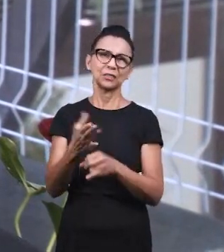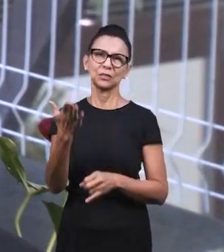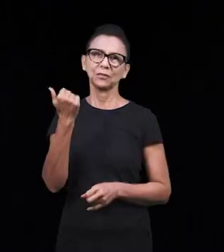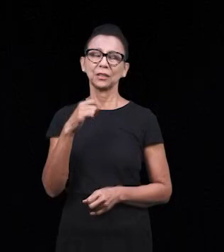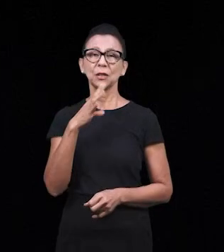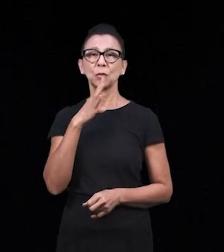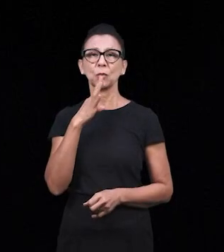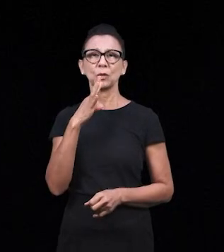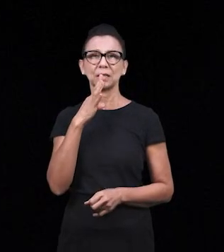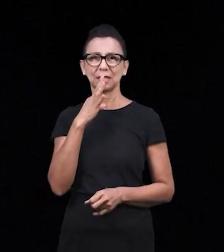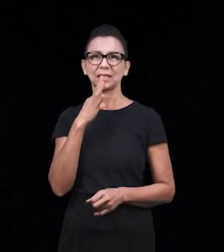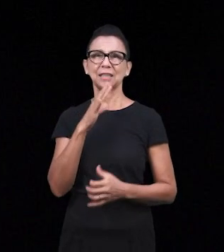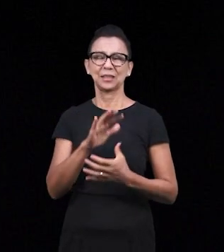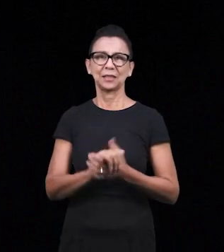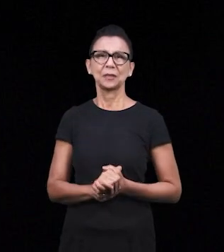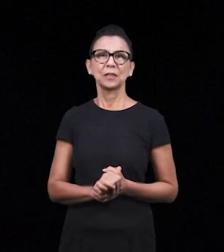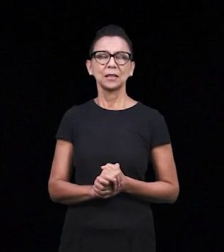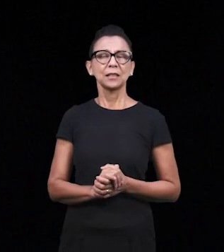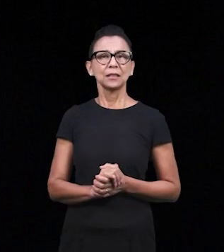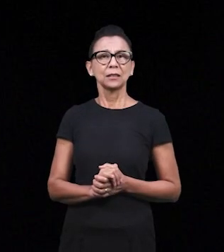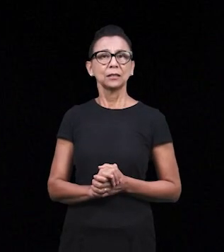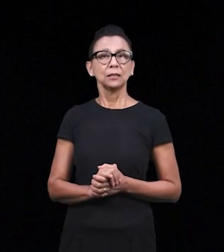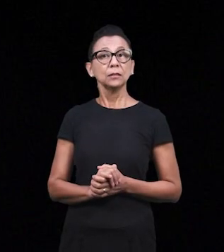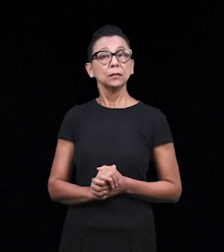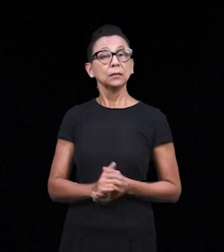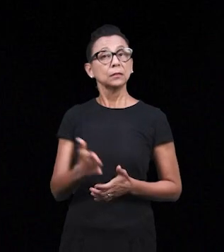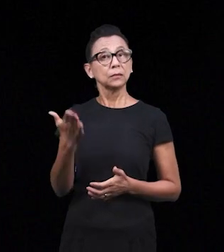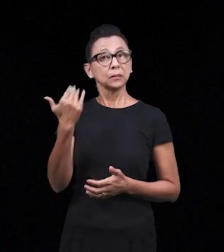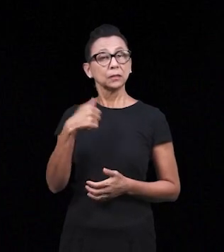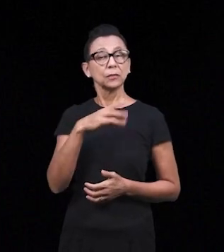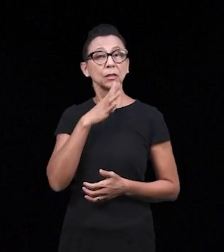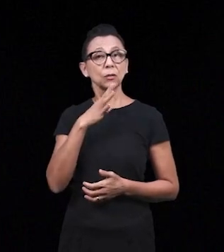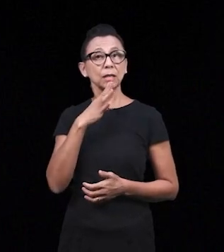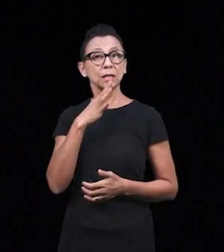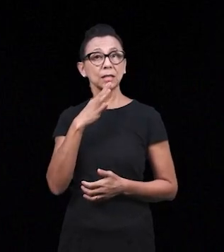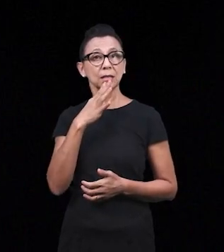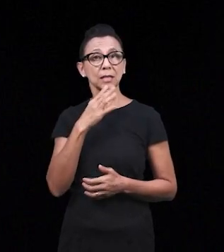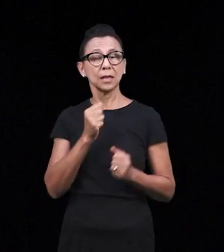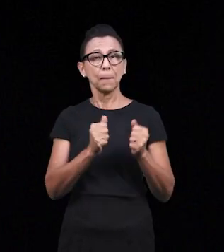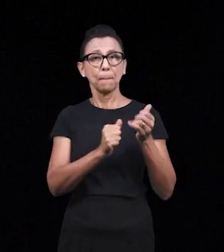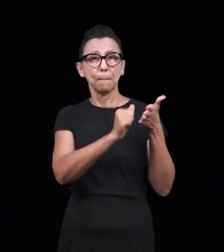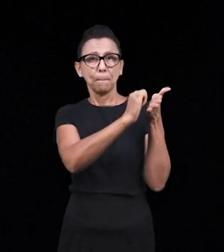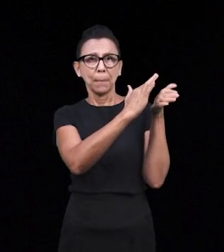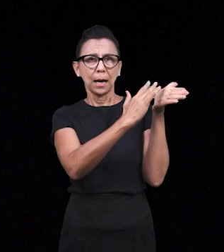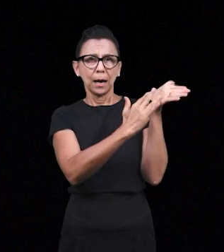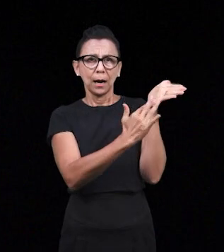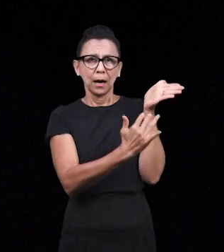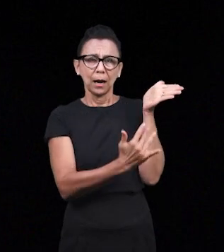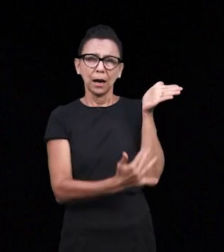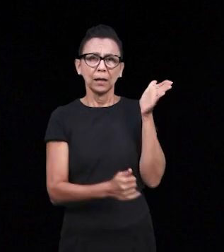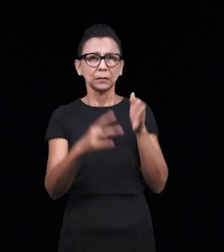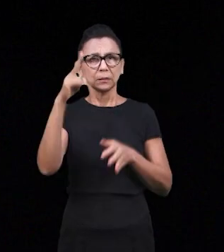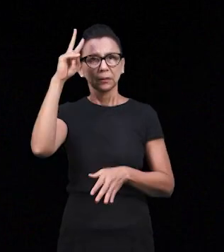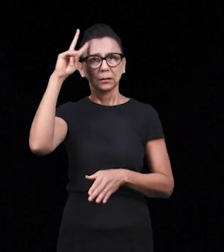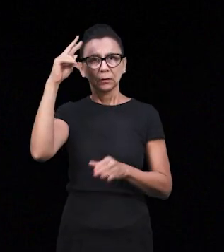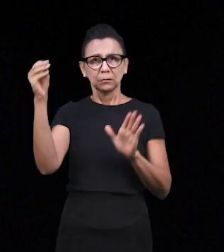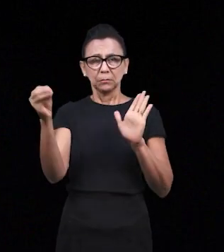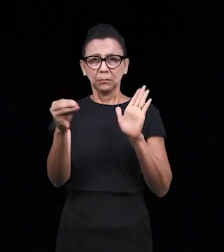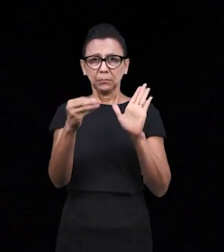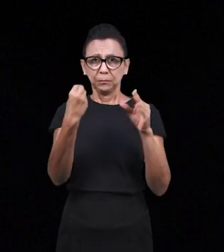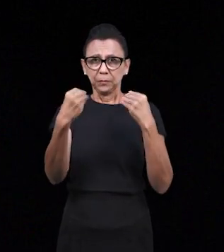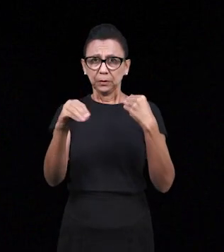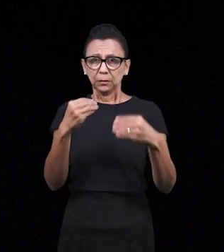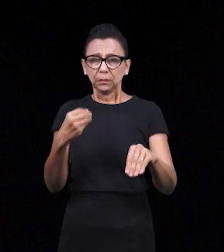connaissez davantage sur nous et nos plateformes numériques. Et vous pouvez encore accompagner notre agenda hebdomadaire publié tous les